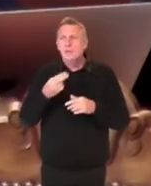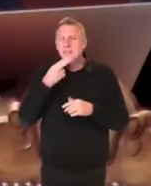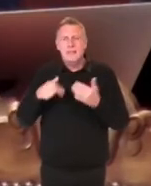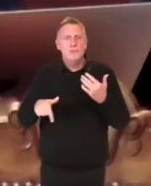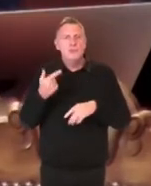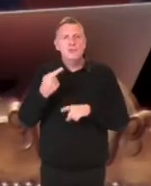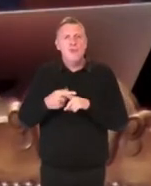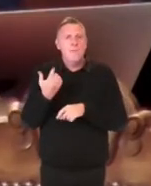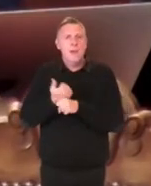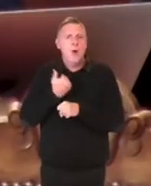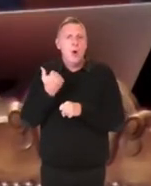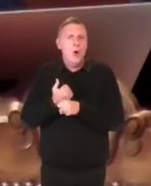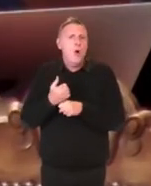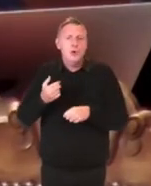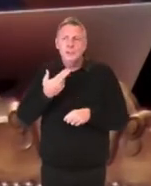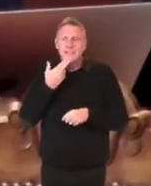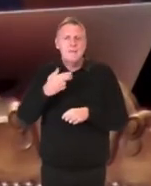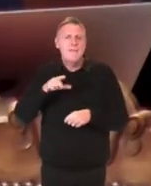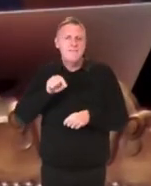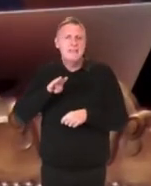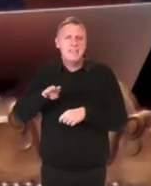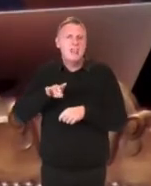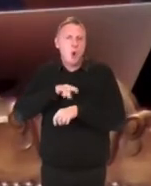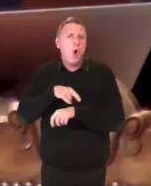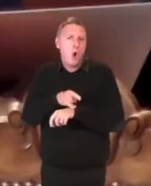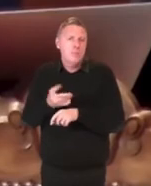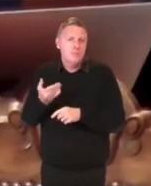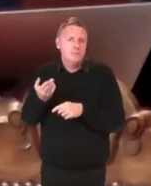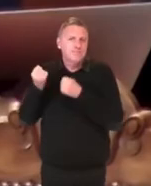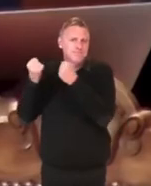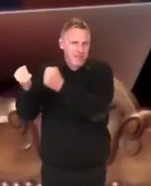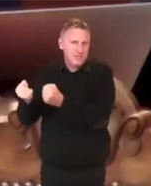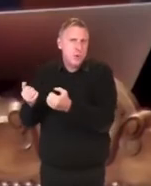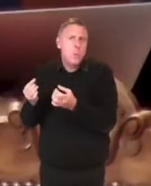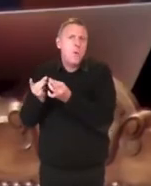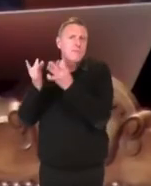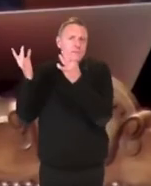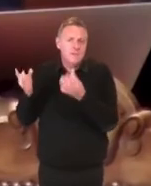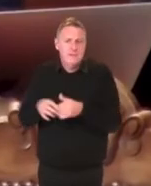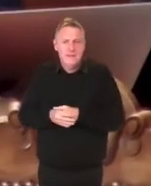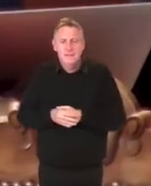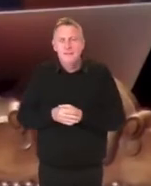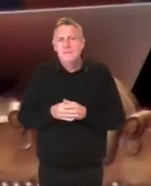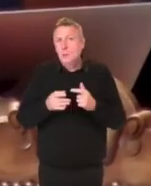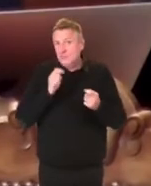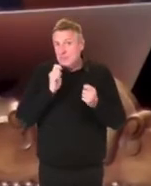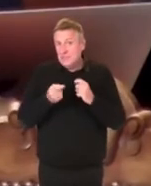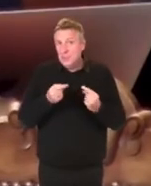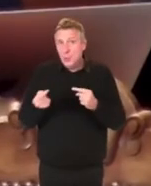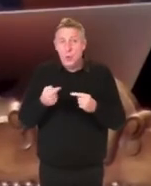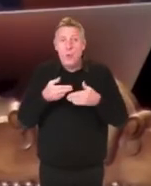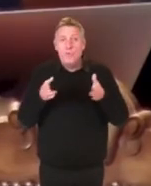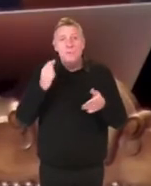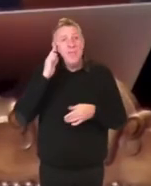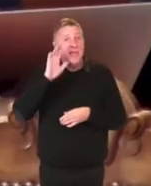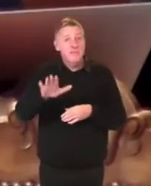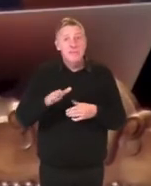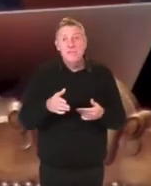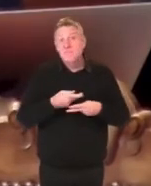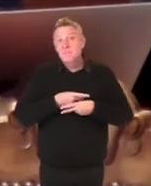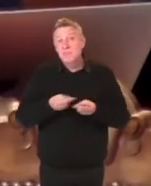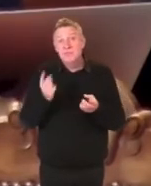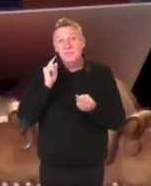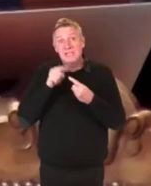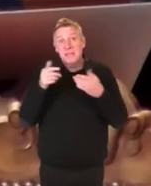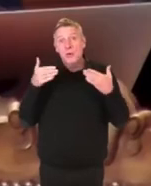3 questions très simples me semblent importantes pour savoir, alors que s'ouvre la concertation, quelle est la position que vous défendez sur ce sujet-là, ou au